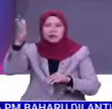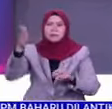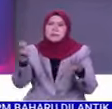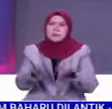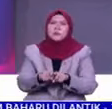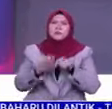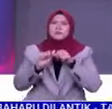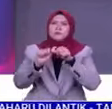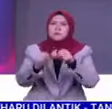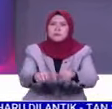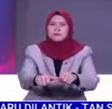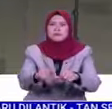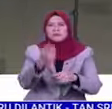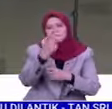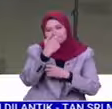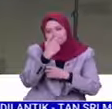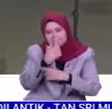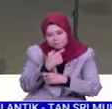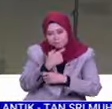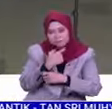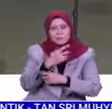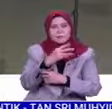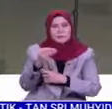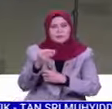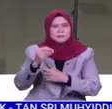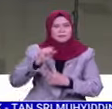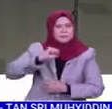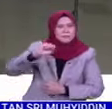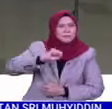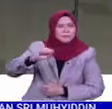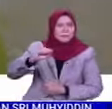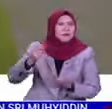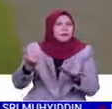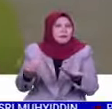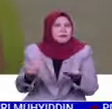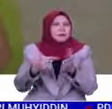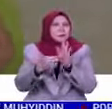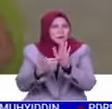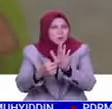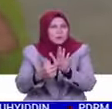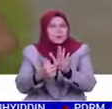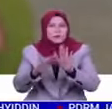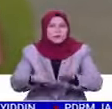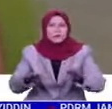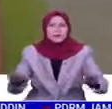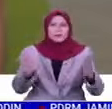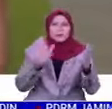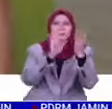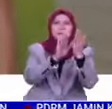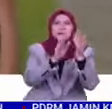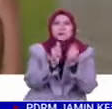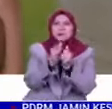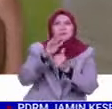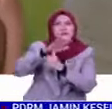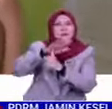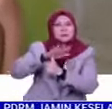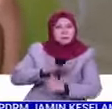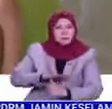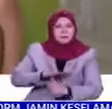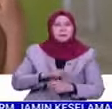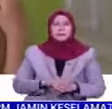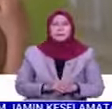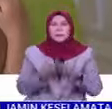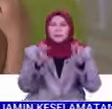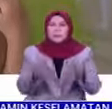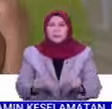berpanjangan. Muram, kemurungan dan memberontak, itu antara tanda-tanda kanak-kanak berdepan tekanan. Individu